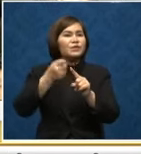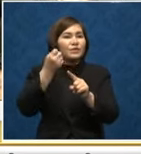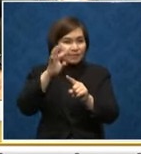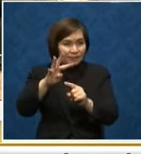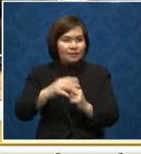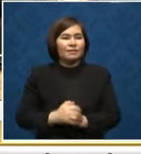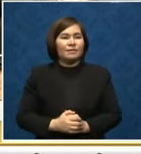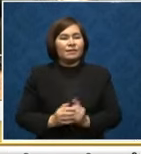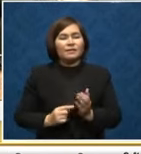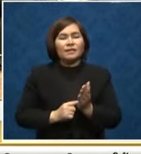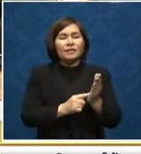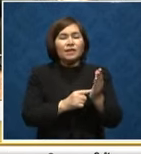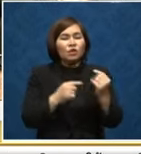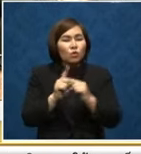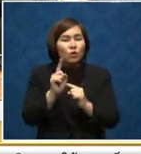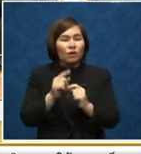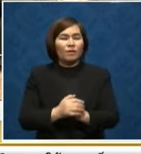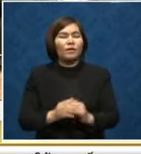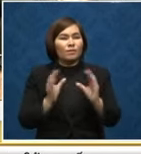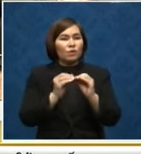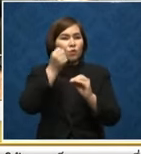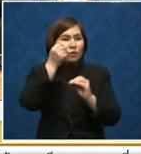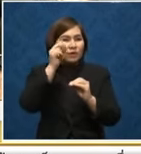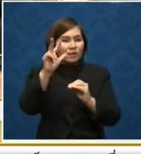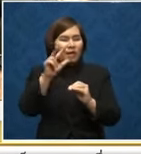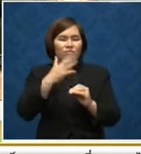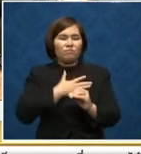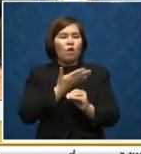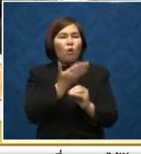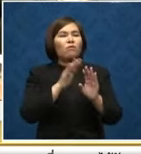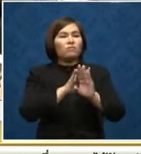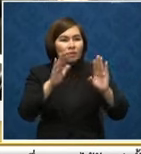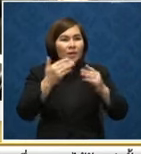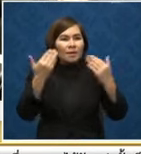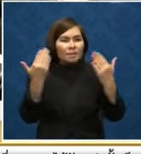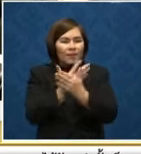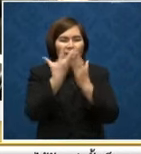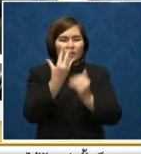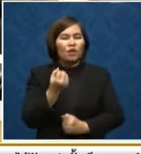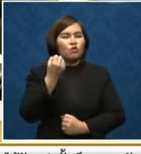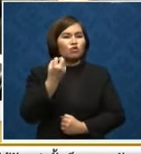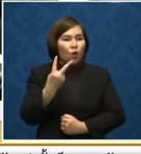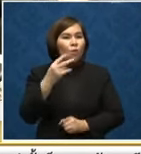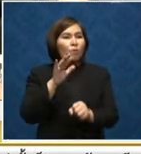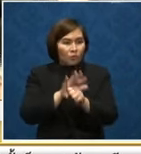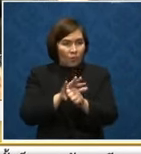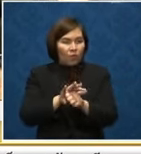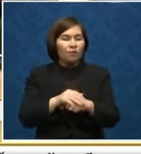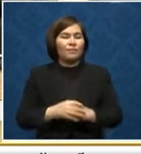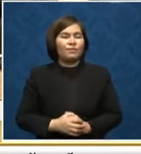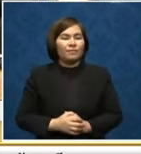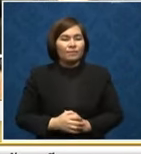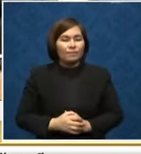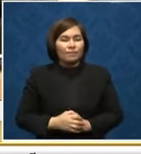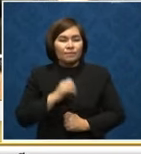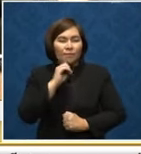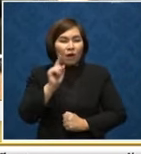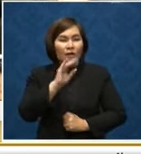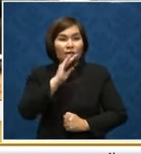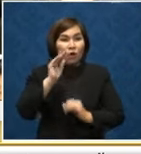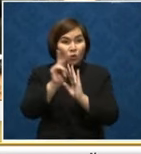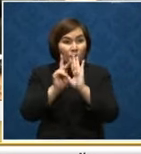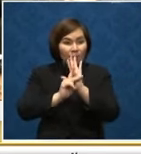ถอนข้อเสนอในส่วนของการประชุม3วันต่อสัปดาห์เป็น2วันต่อสัปดาห์บวกกับเงื่อนไขว่าหากมีกฎหม